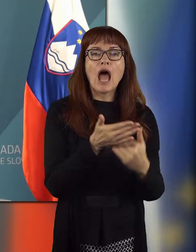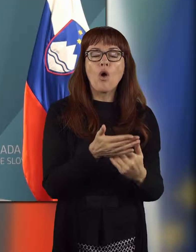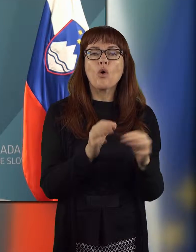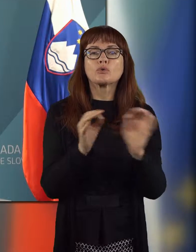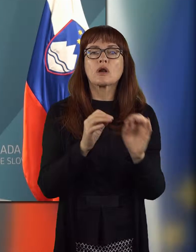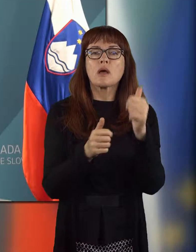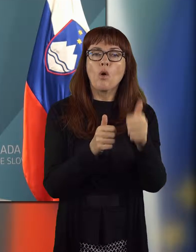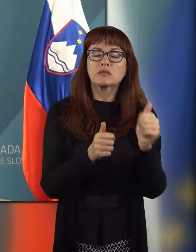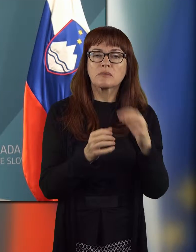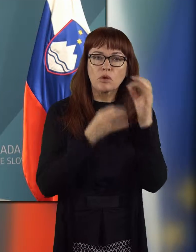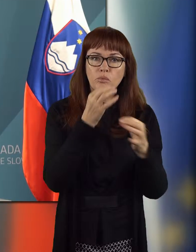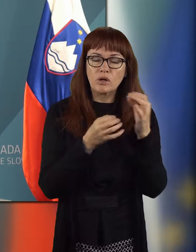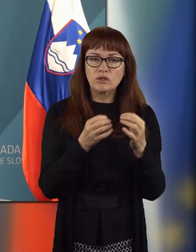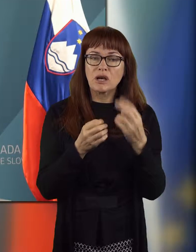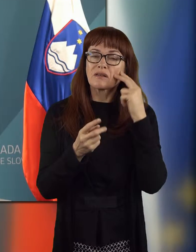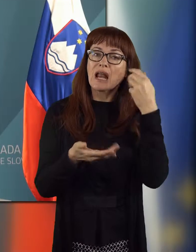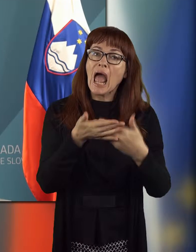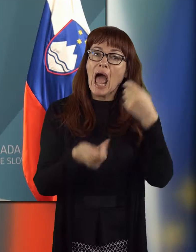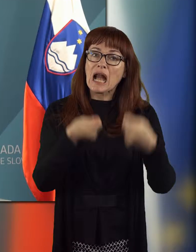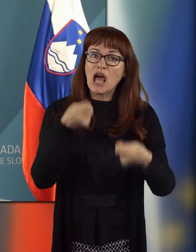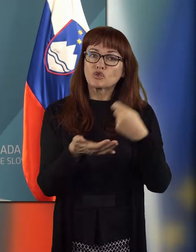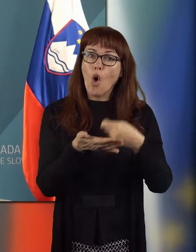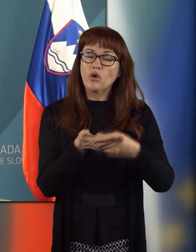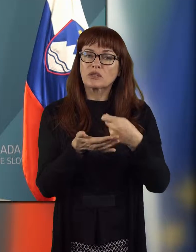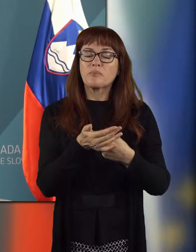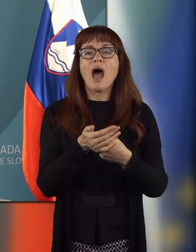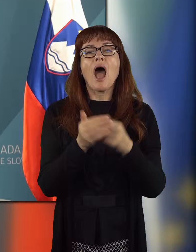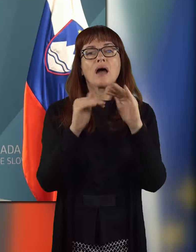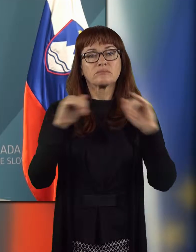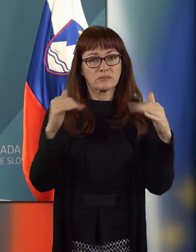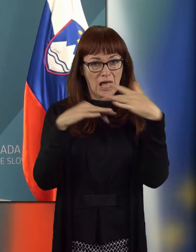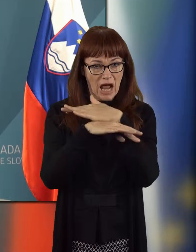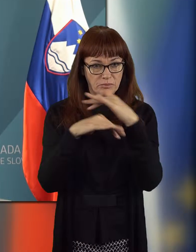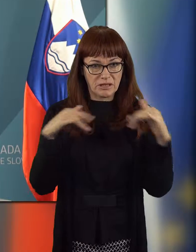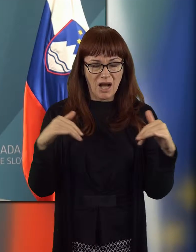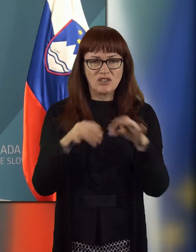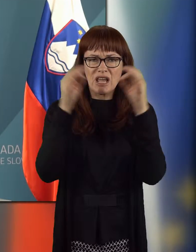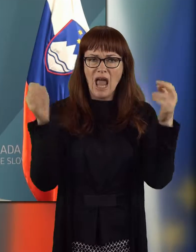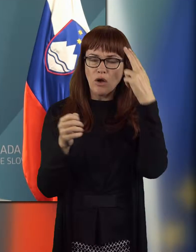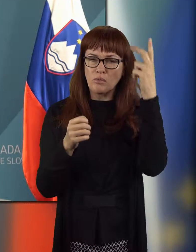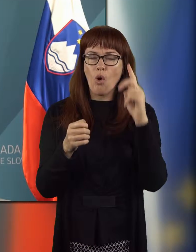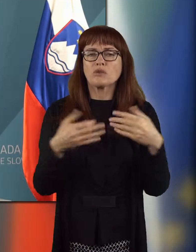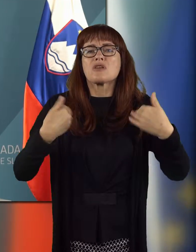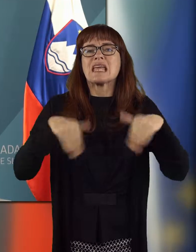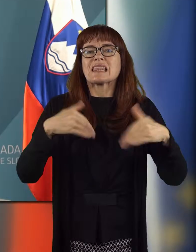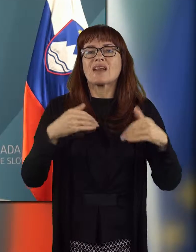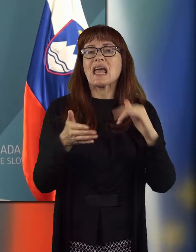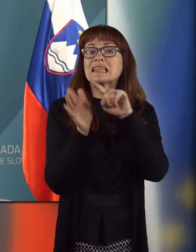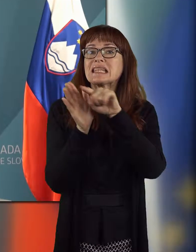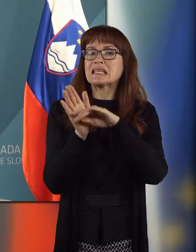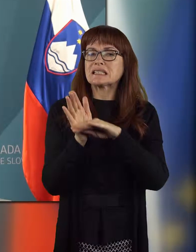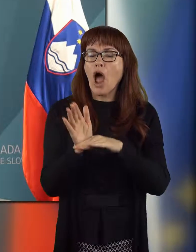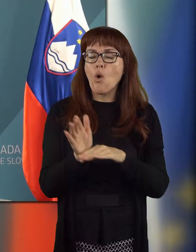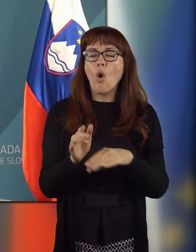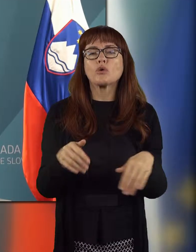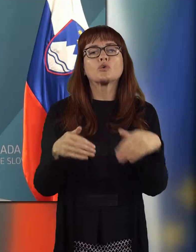posamezna vprašanja glede na razsodbo arbitražnega sodišča. V praksi ga bolj poznamo oziroma v javnosti kot interventni zakon, ki